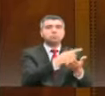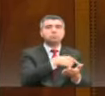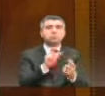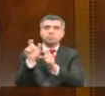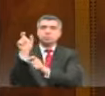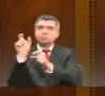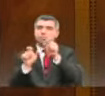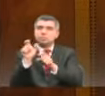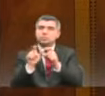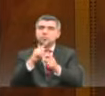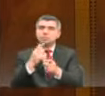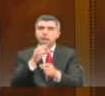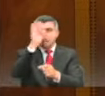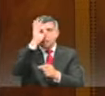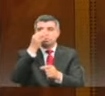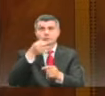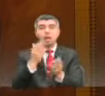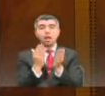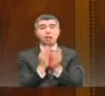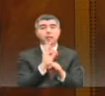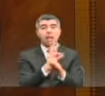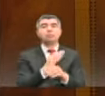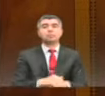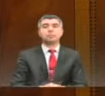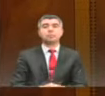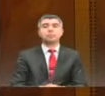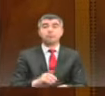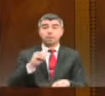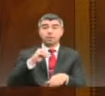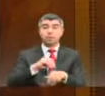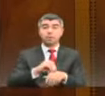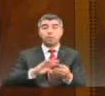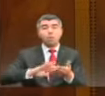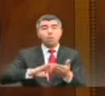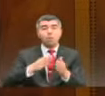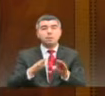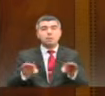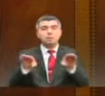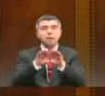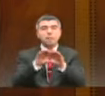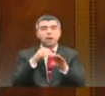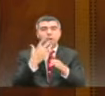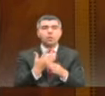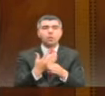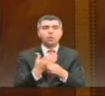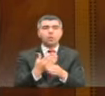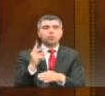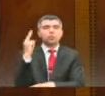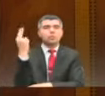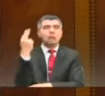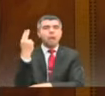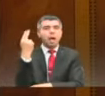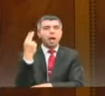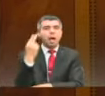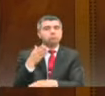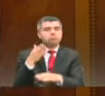مختلف الفاعلين المعنيين. ها، إرساء منظومة متميزة للتعليم العالي وتحسين